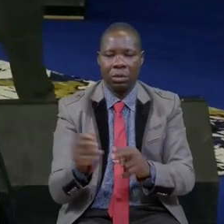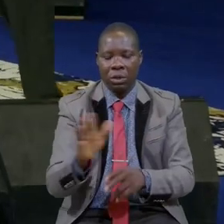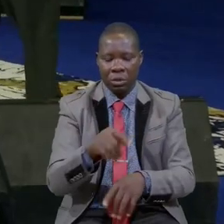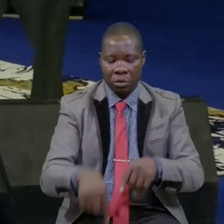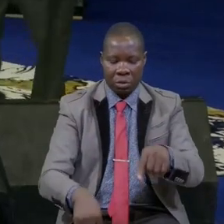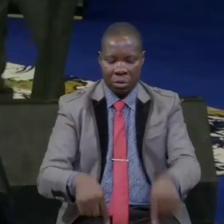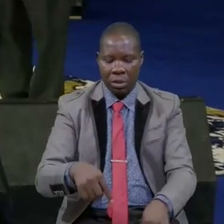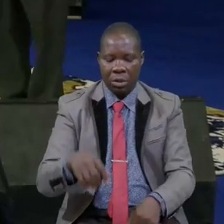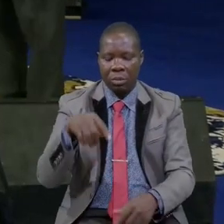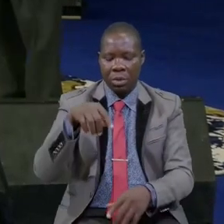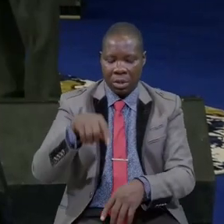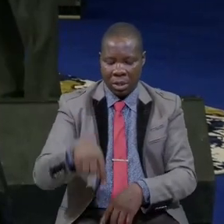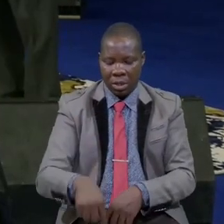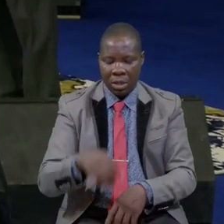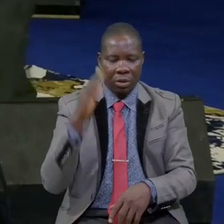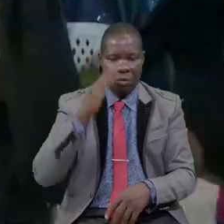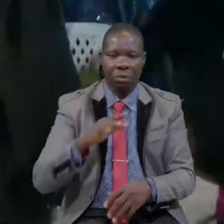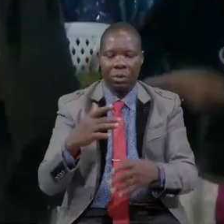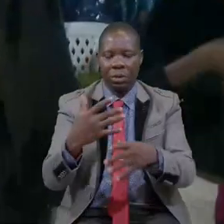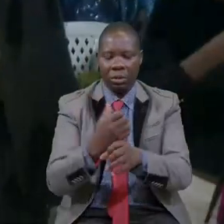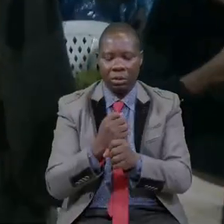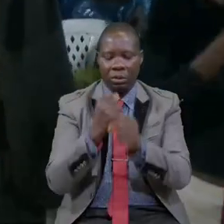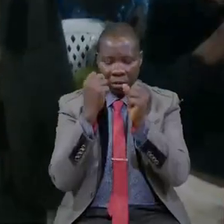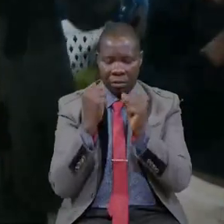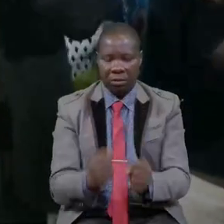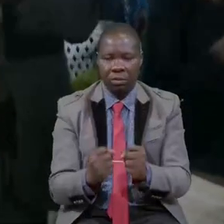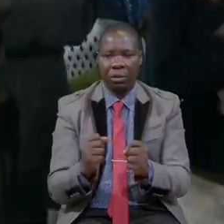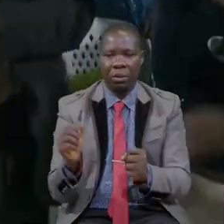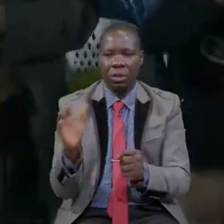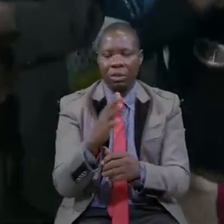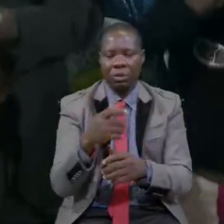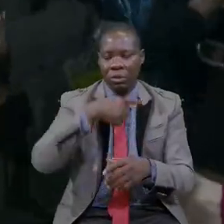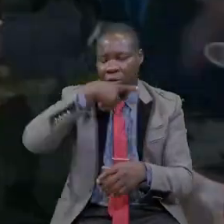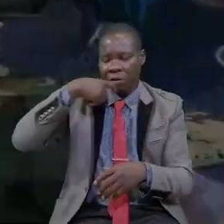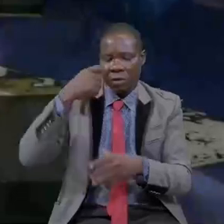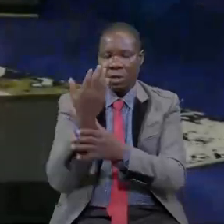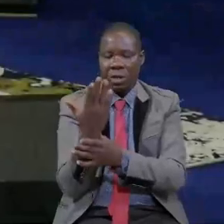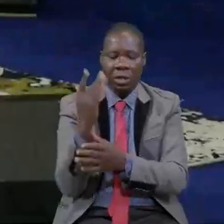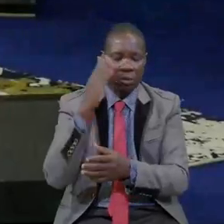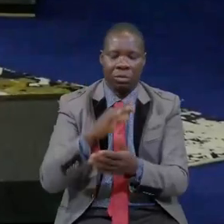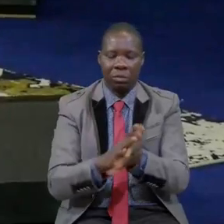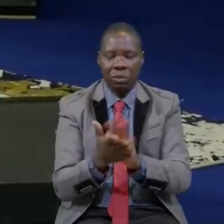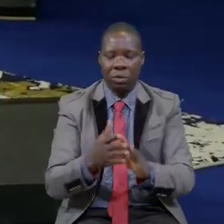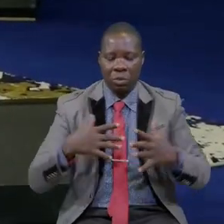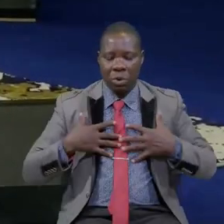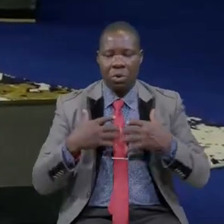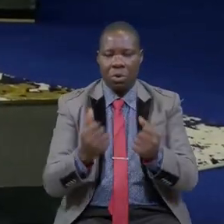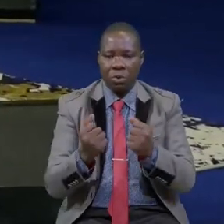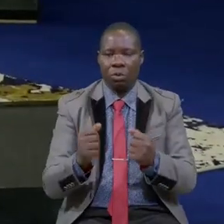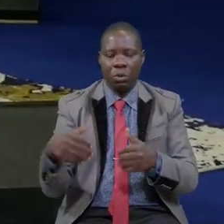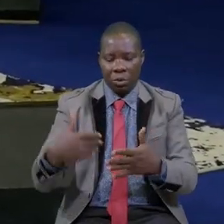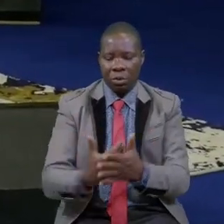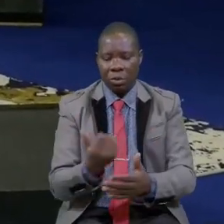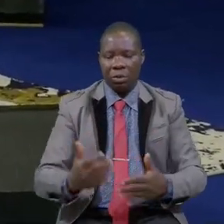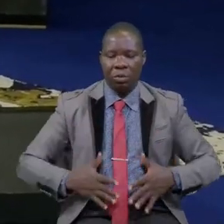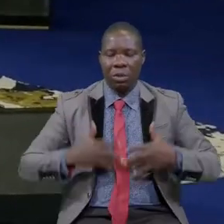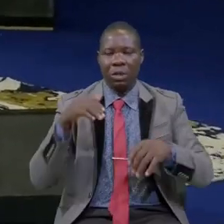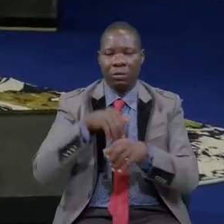Tes pieds paralysés recevront la force. Les mains desséchées seront guéries. Nouvelle vie.